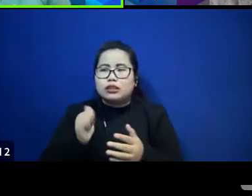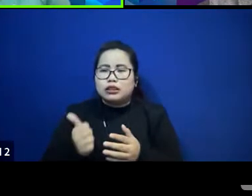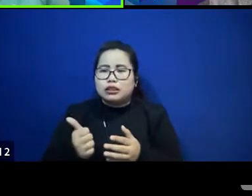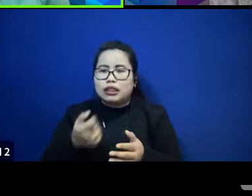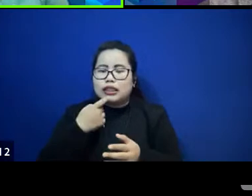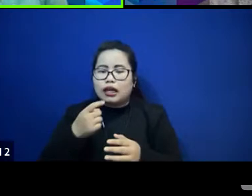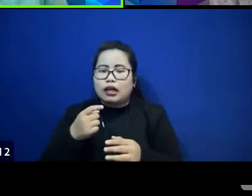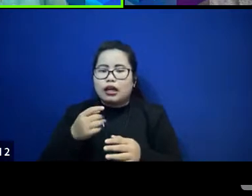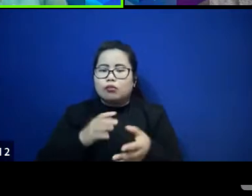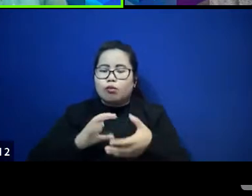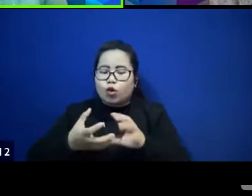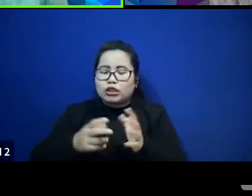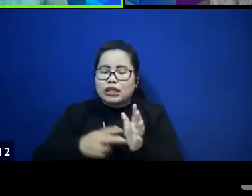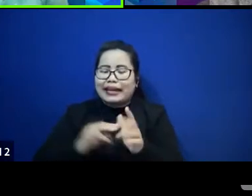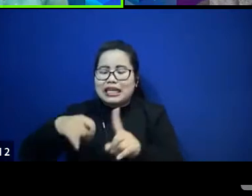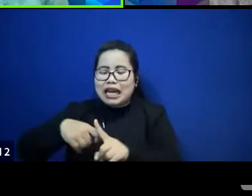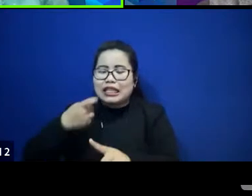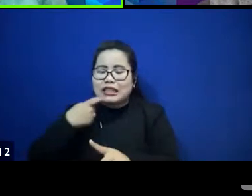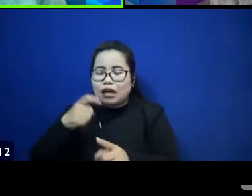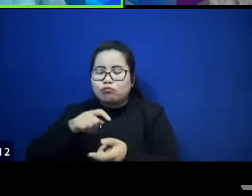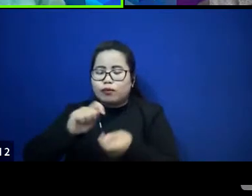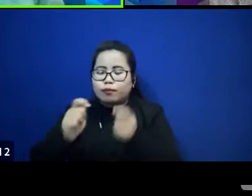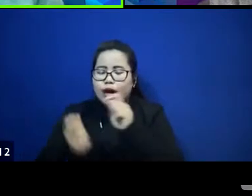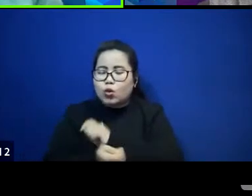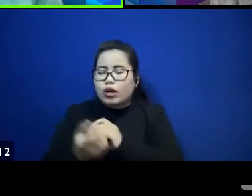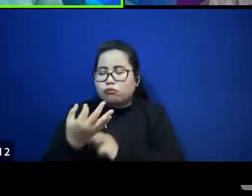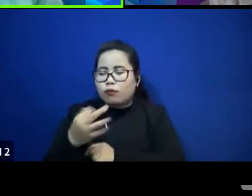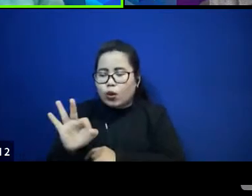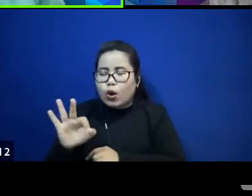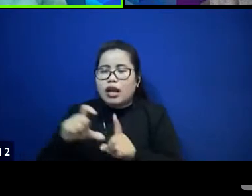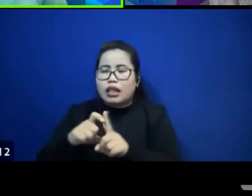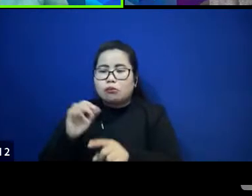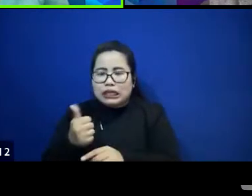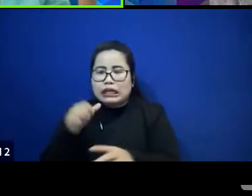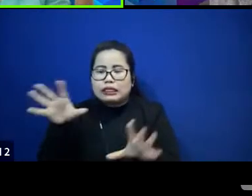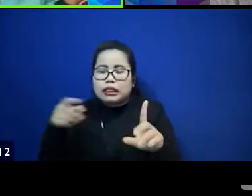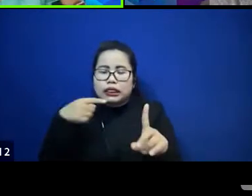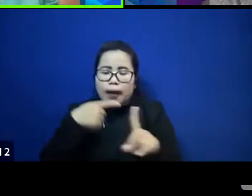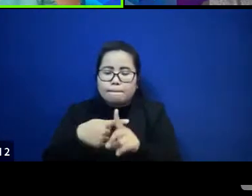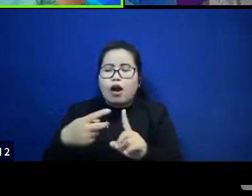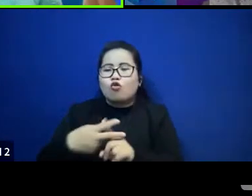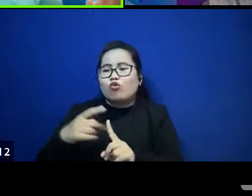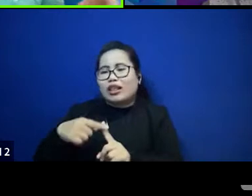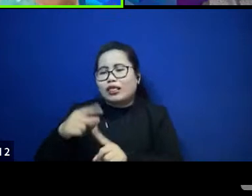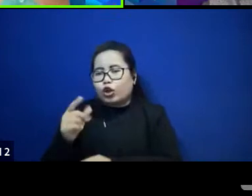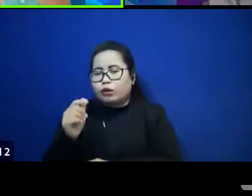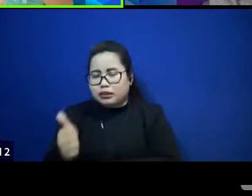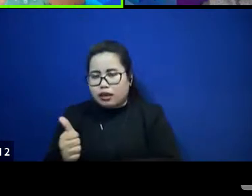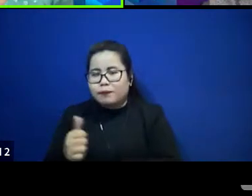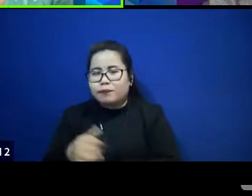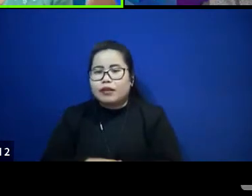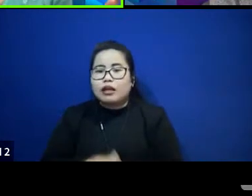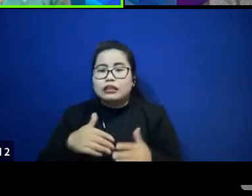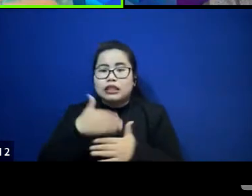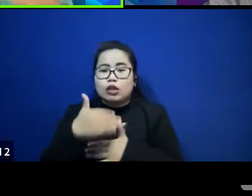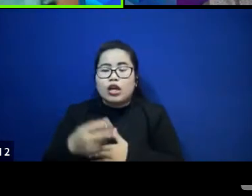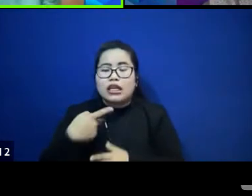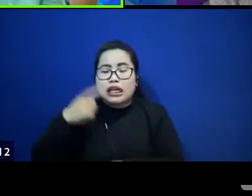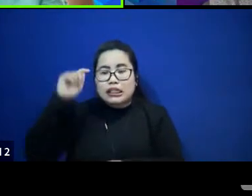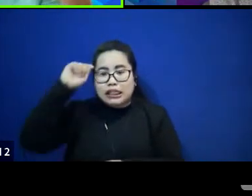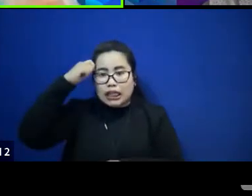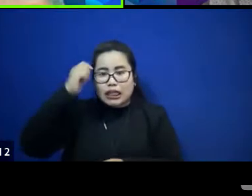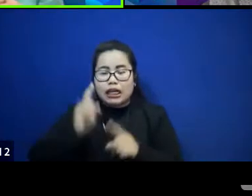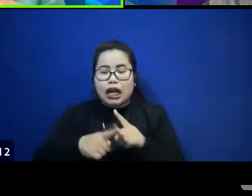Ran datang dan untuk pembaruan data bisa ditambahkan fiturnya nah kemudian juga kita diingatkan